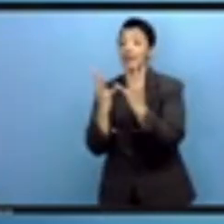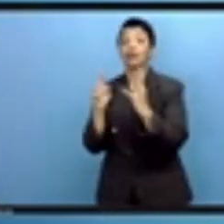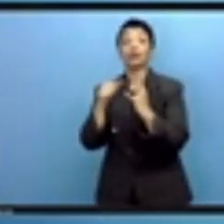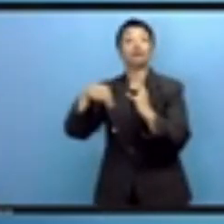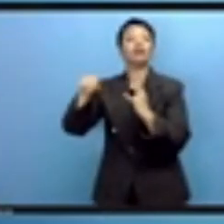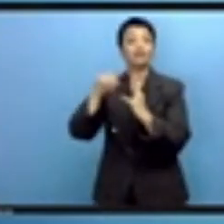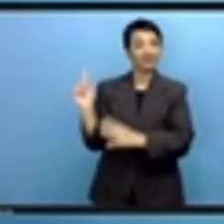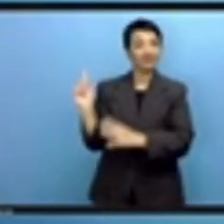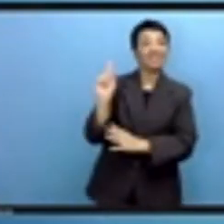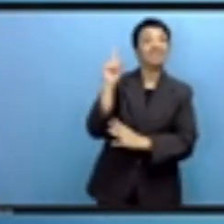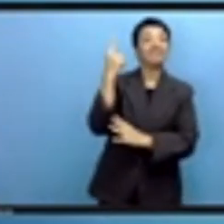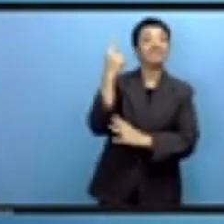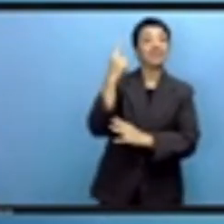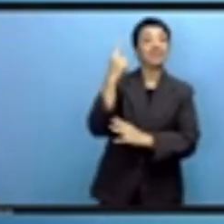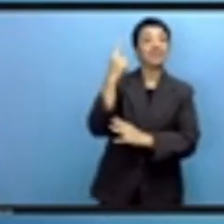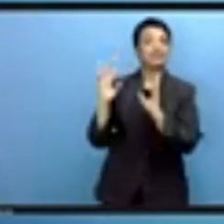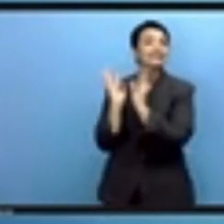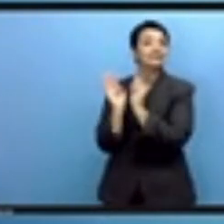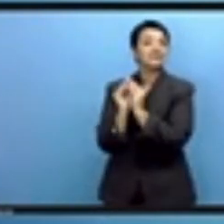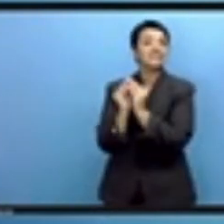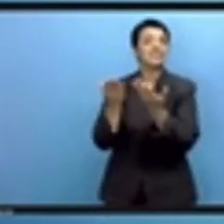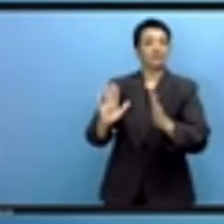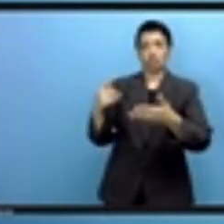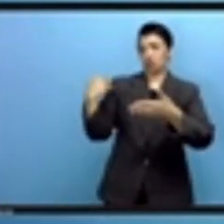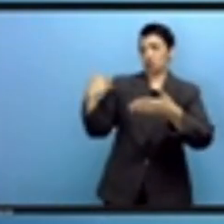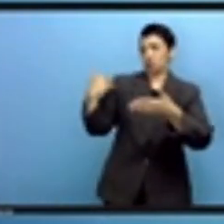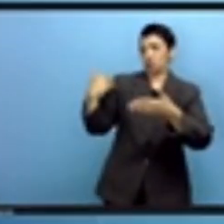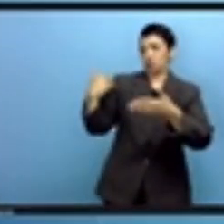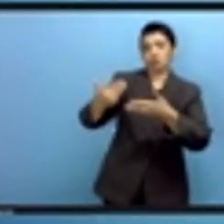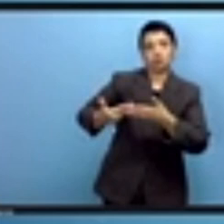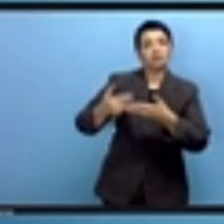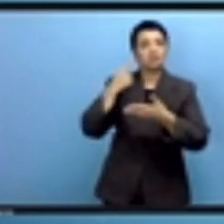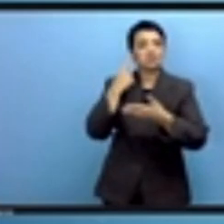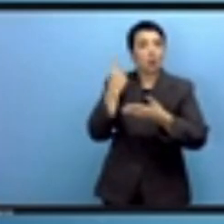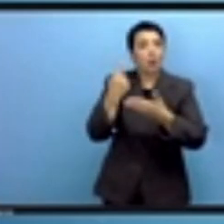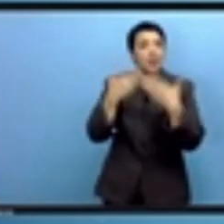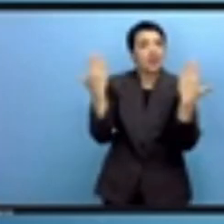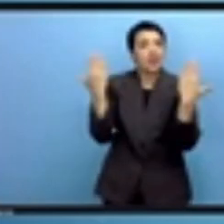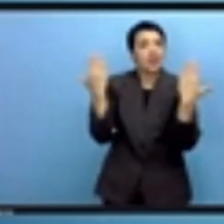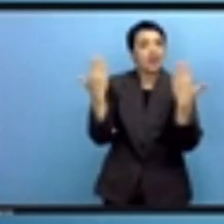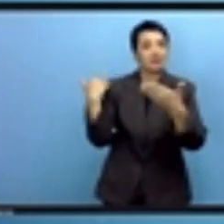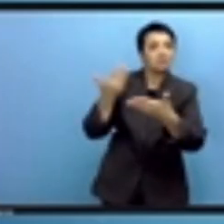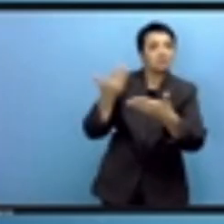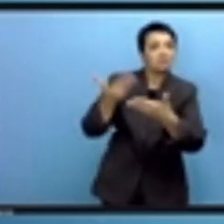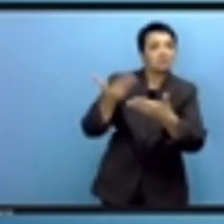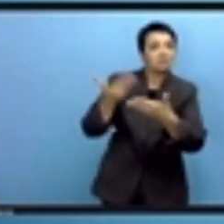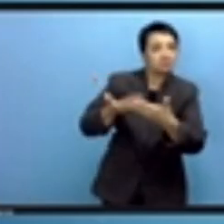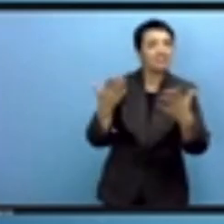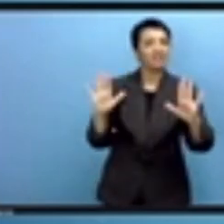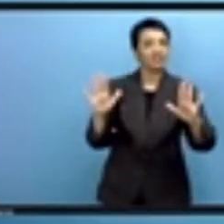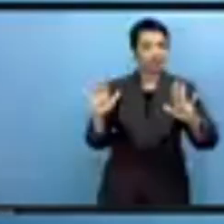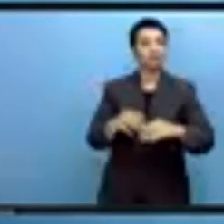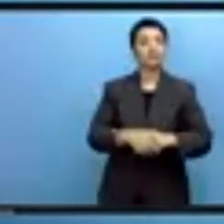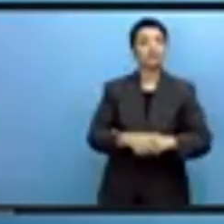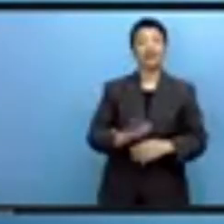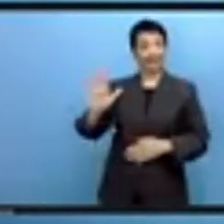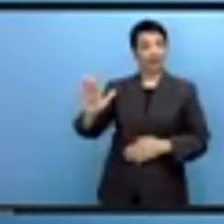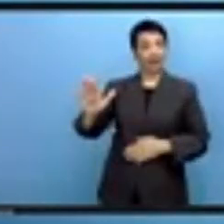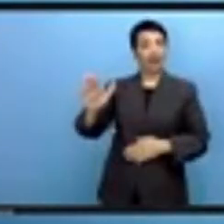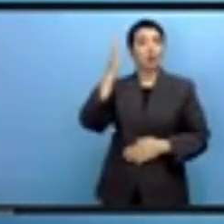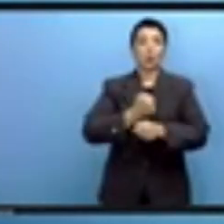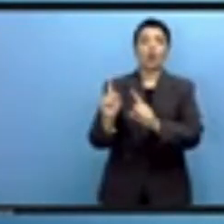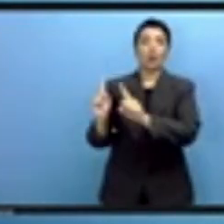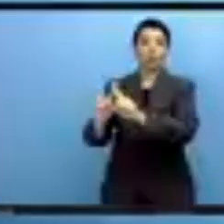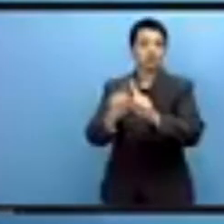针对数字合作的这样一个高层的专家组，这是 IGF 的治理方案。另外